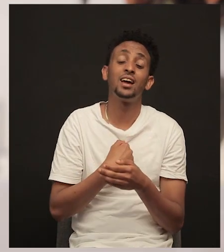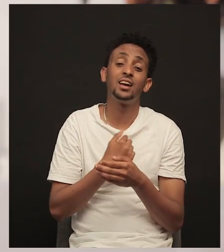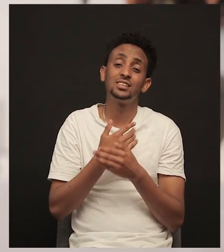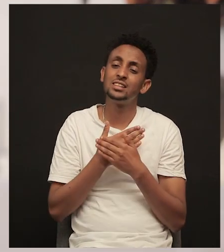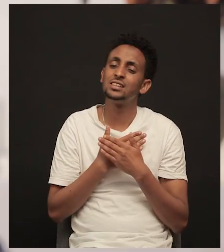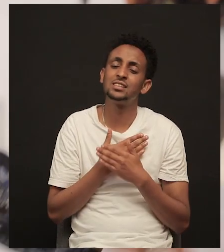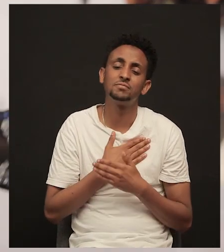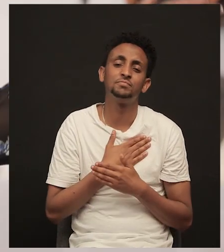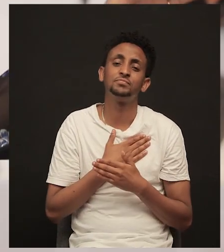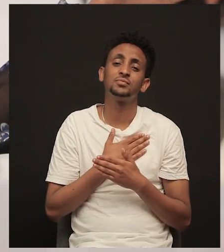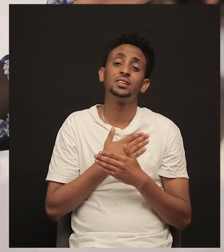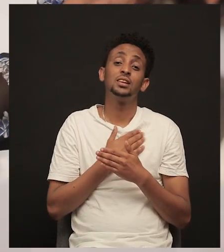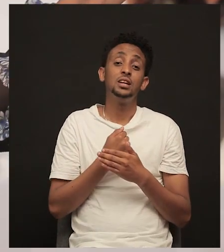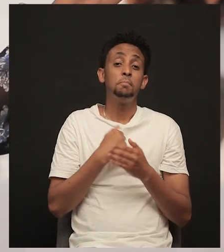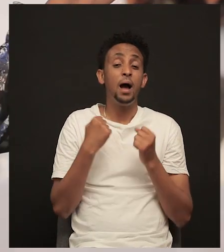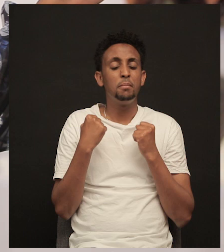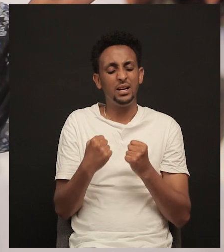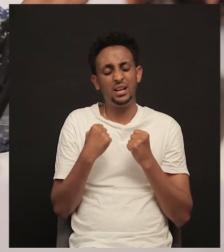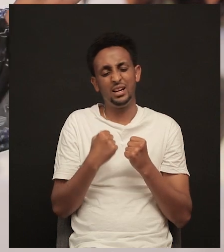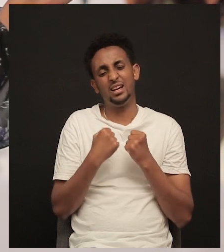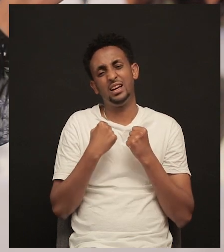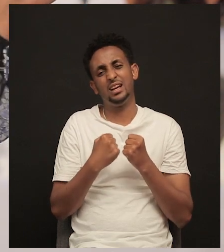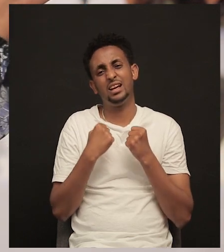አይዞሽ ሚለኝ እኔን